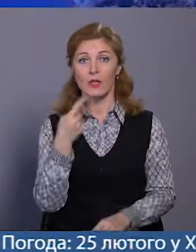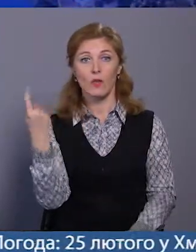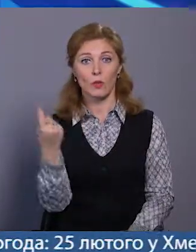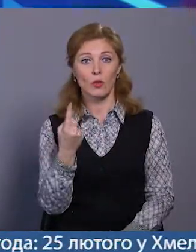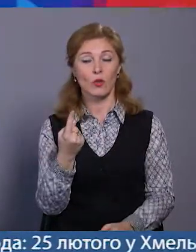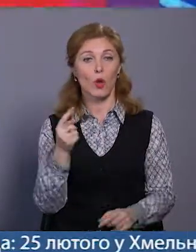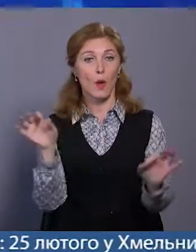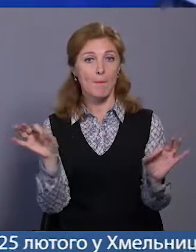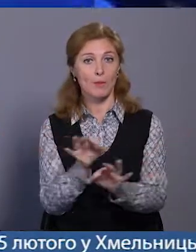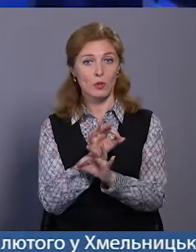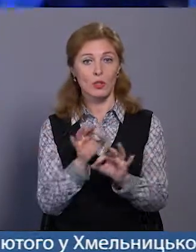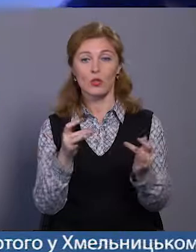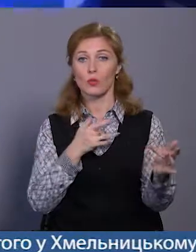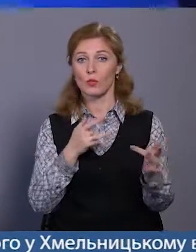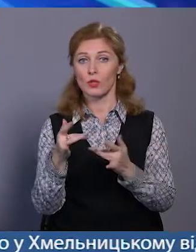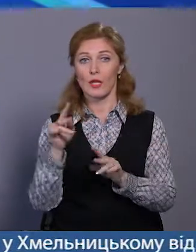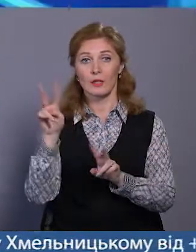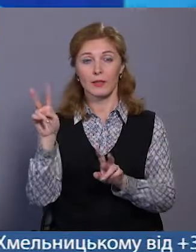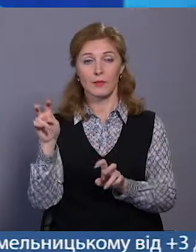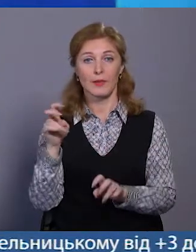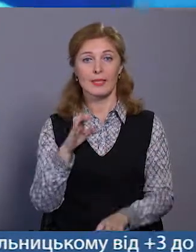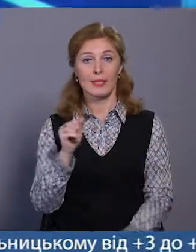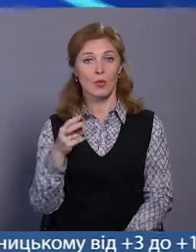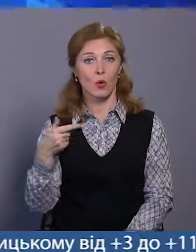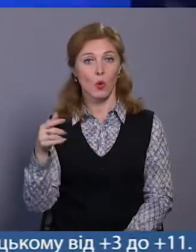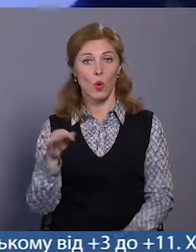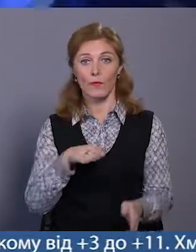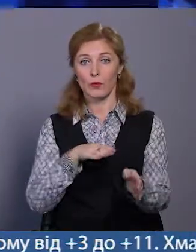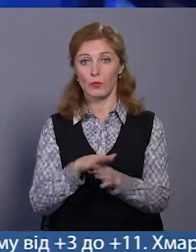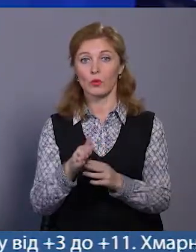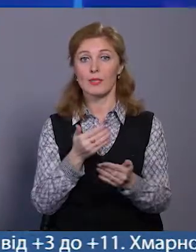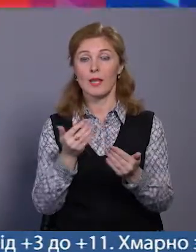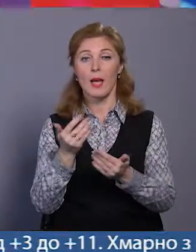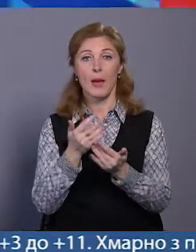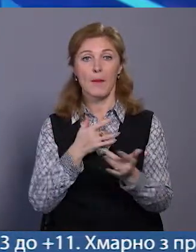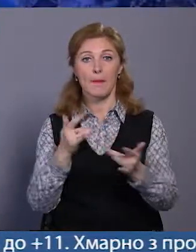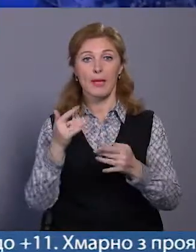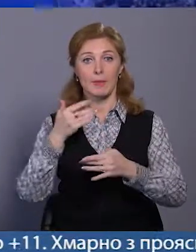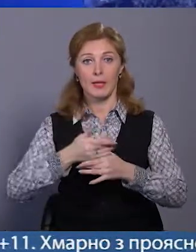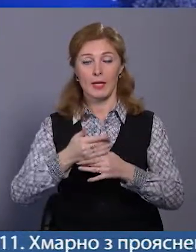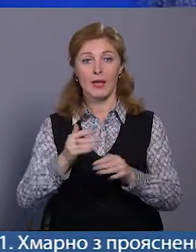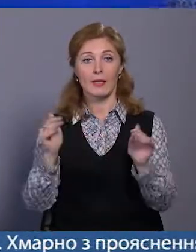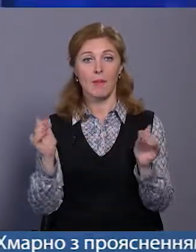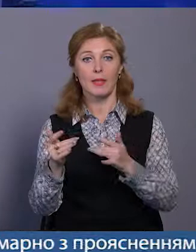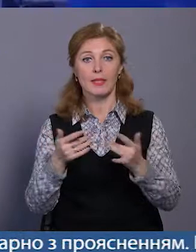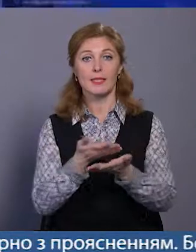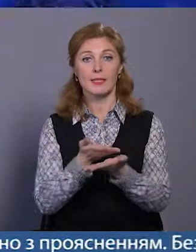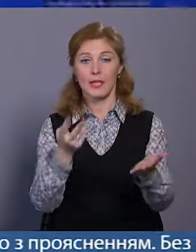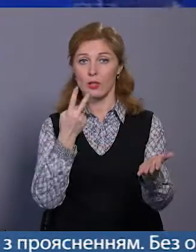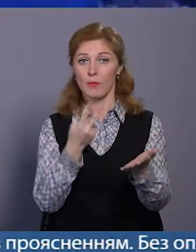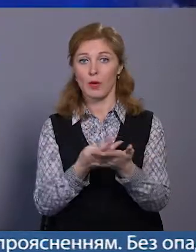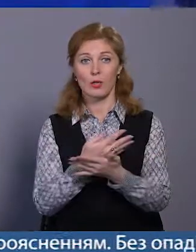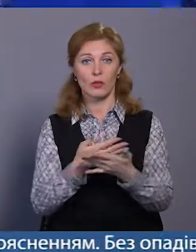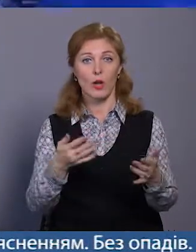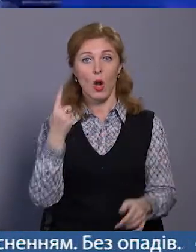обласному музично-драматичному театрі імені Михайла Старицького відбудеться прем'єра. На малій сцені покажуть драму «Очі